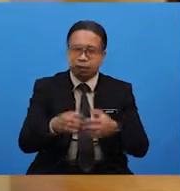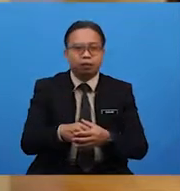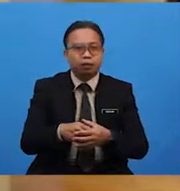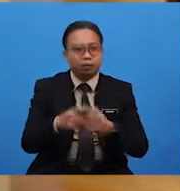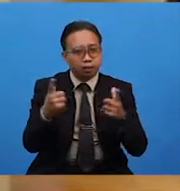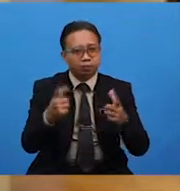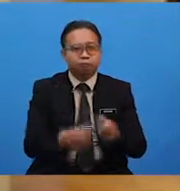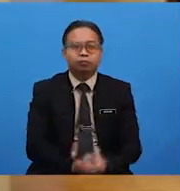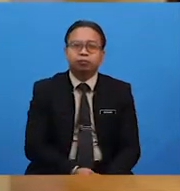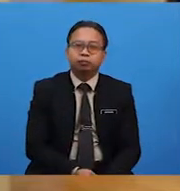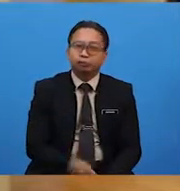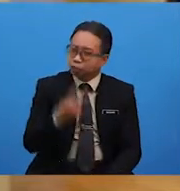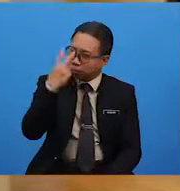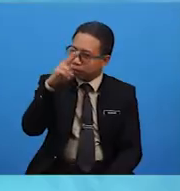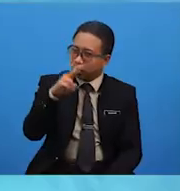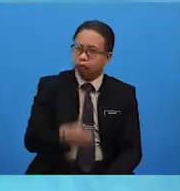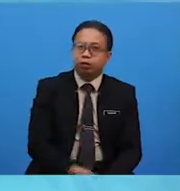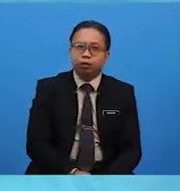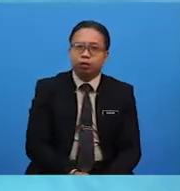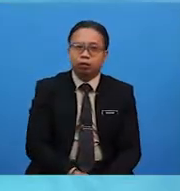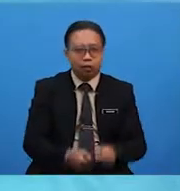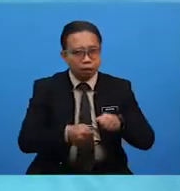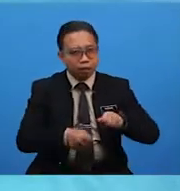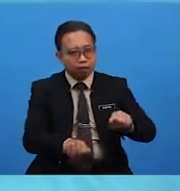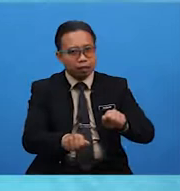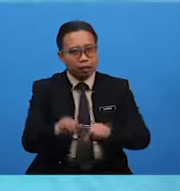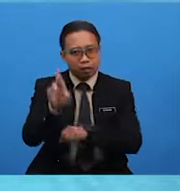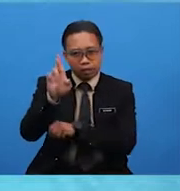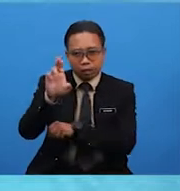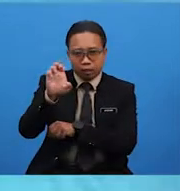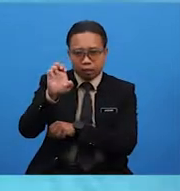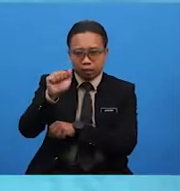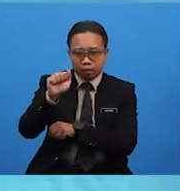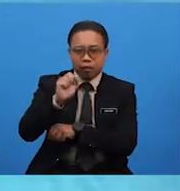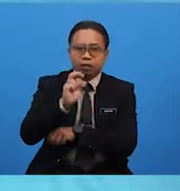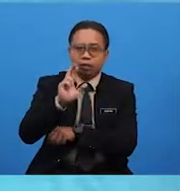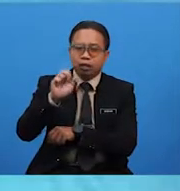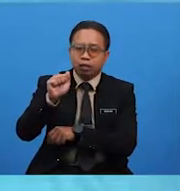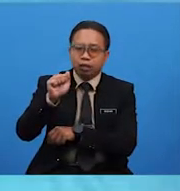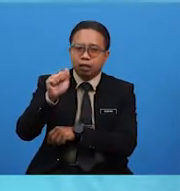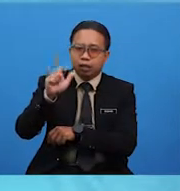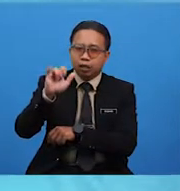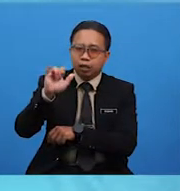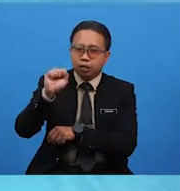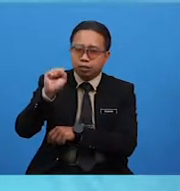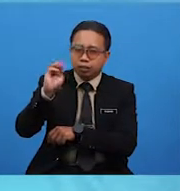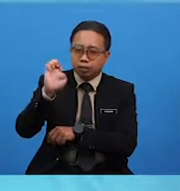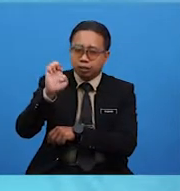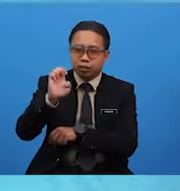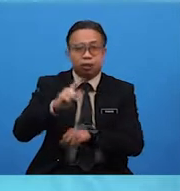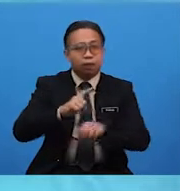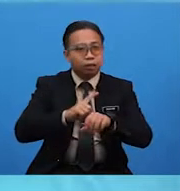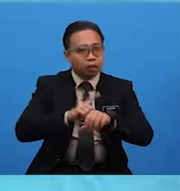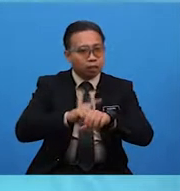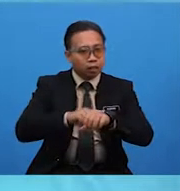Fleur jadi kita saksikan aliran realisme aliran realisme ini berlaku pada tahun